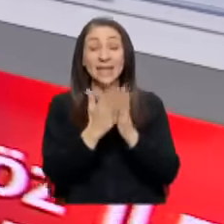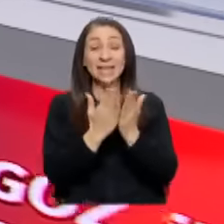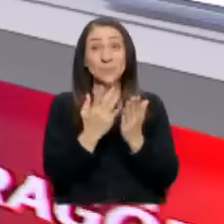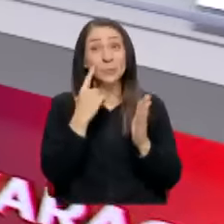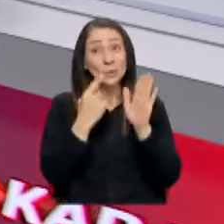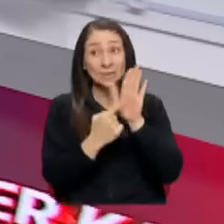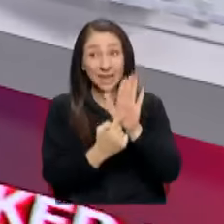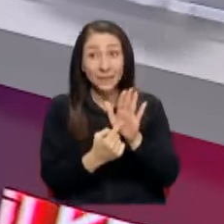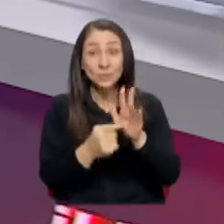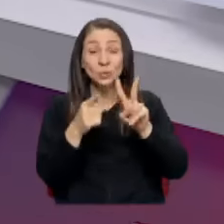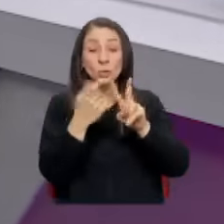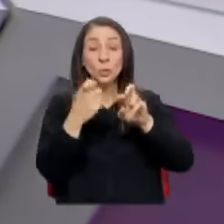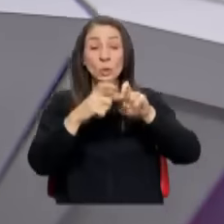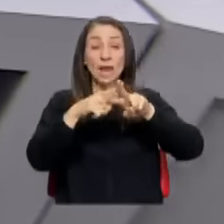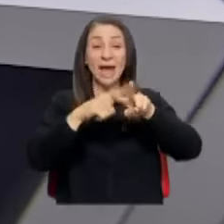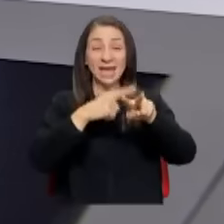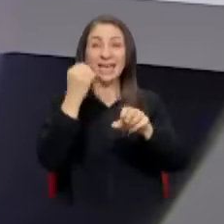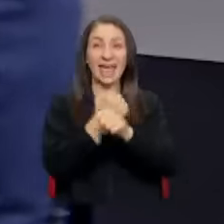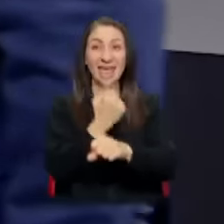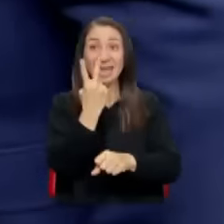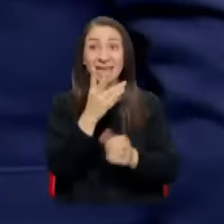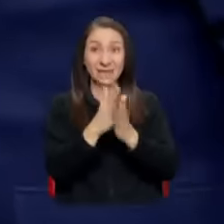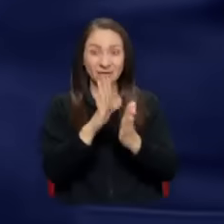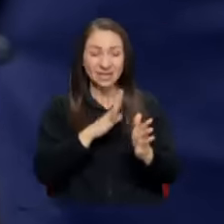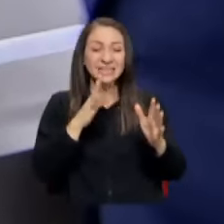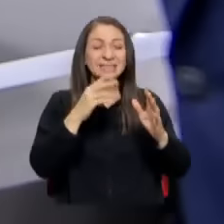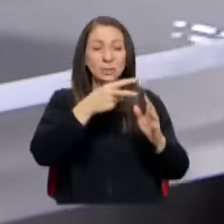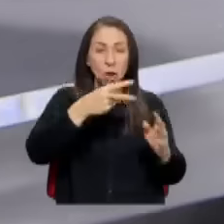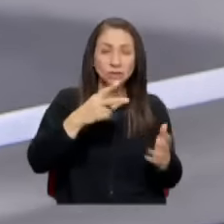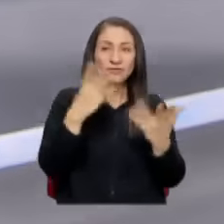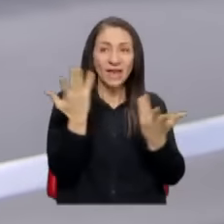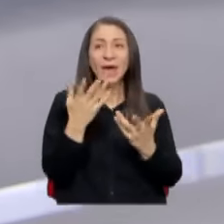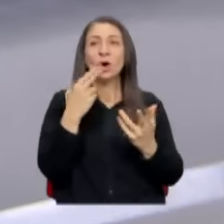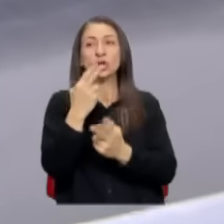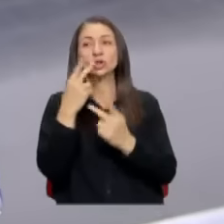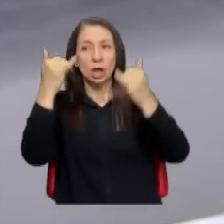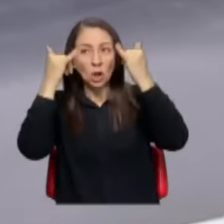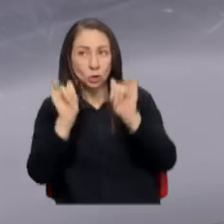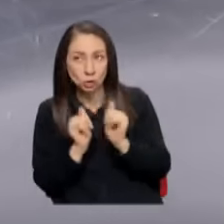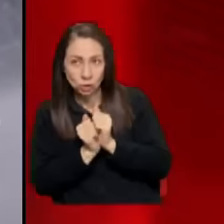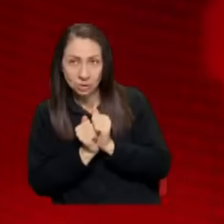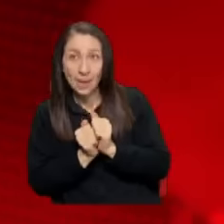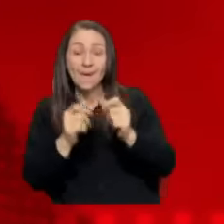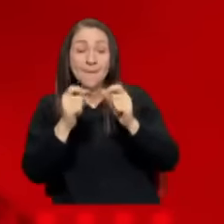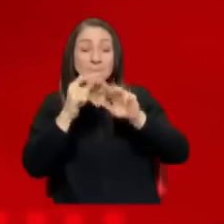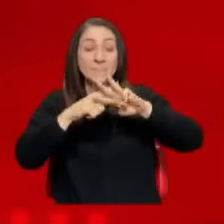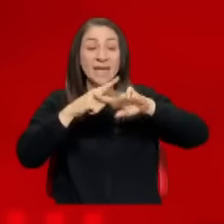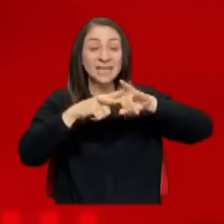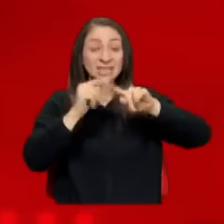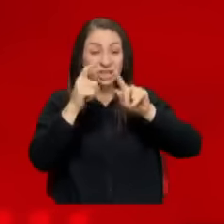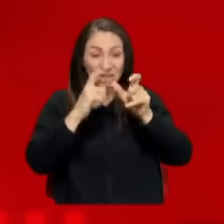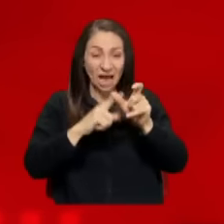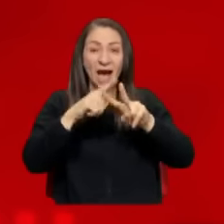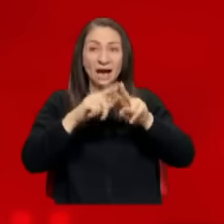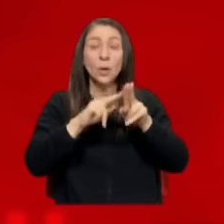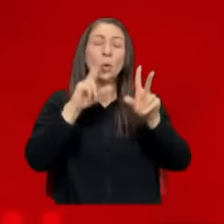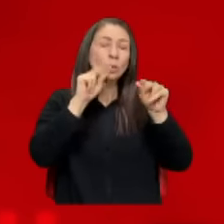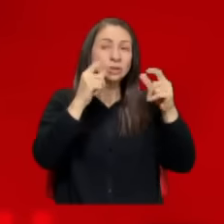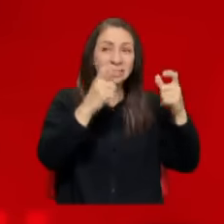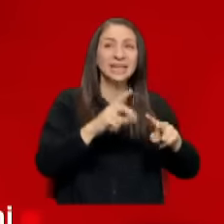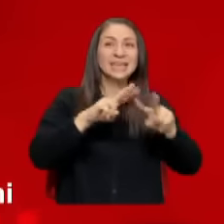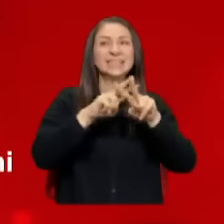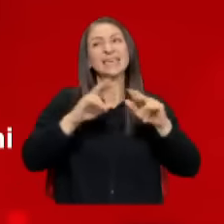da göstereyim. Nuray Kaya'nın iki kitabı var. Sırçalı Köşk ve Konuşan Öküz. Behiç Ak, Uyku Şehir ve